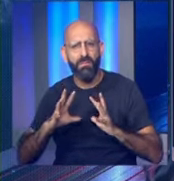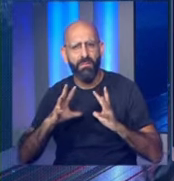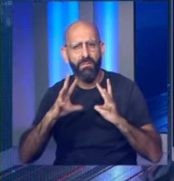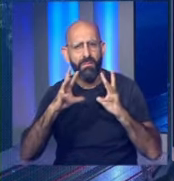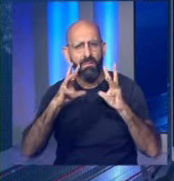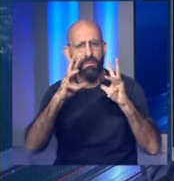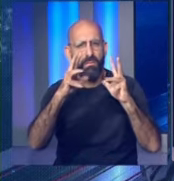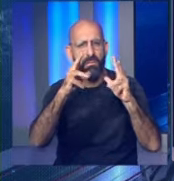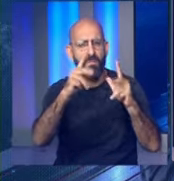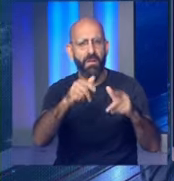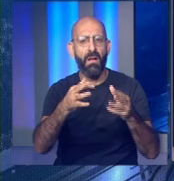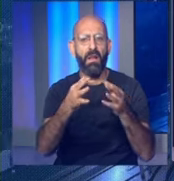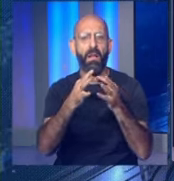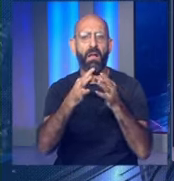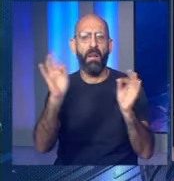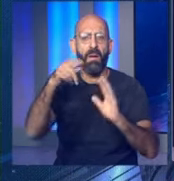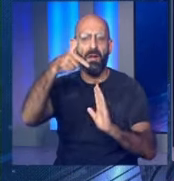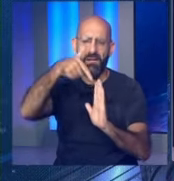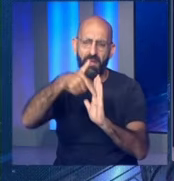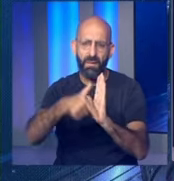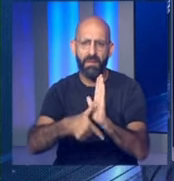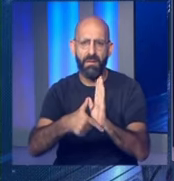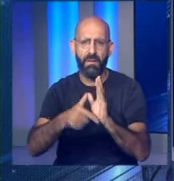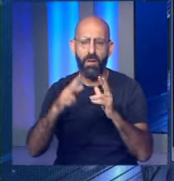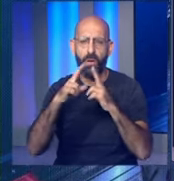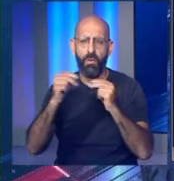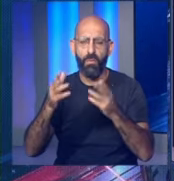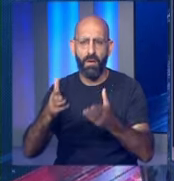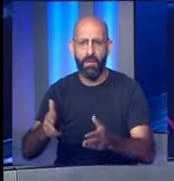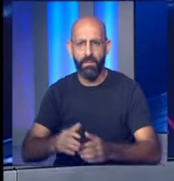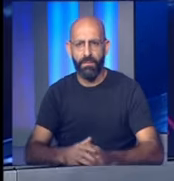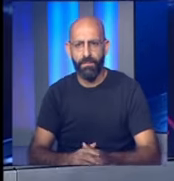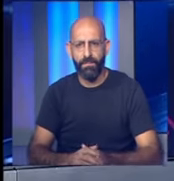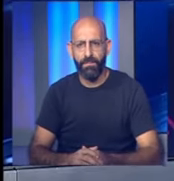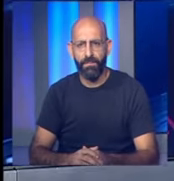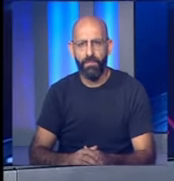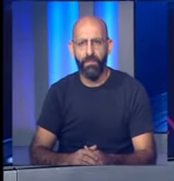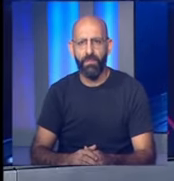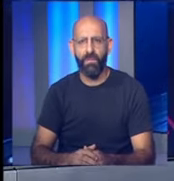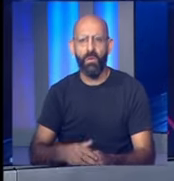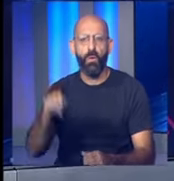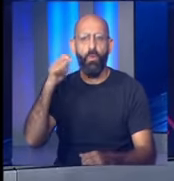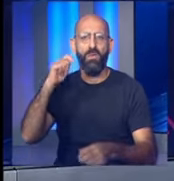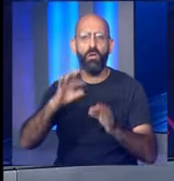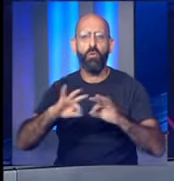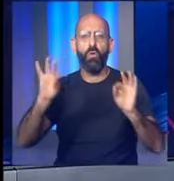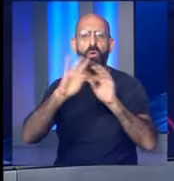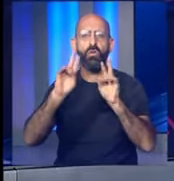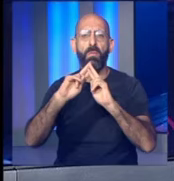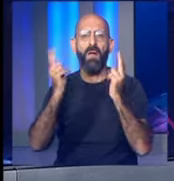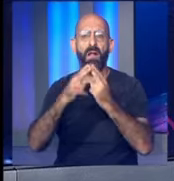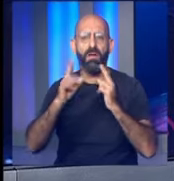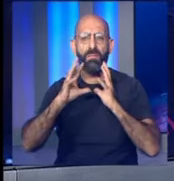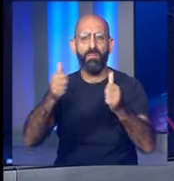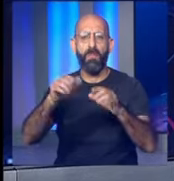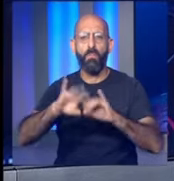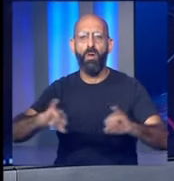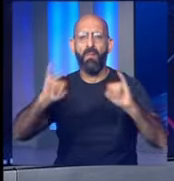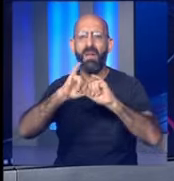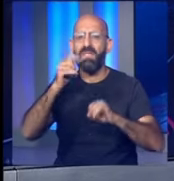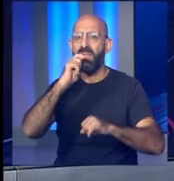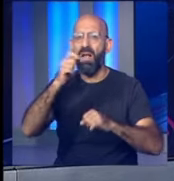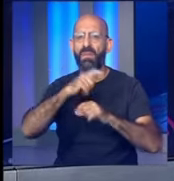في البلاد في ظل العدوان الإسرائيلي المستمر على لبنان. وزير الشؤون الاجتماعية هكتور حجار